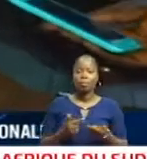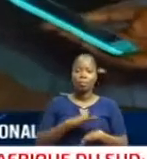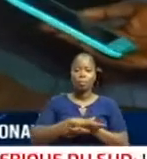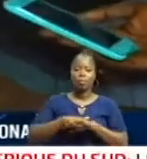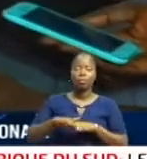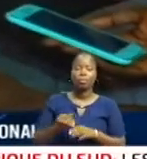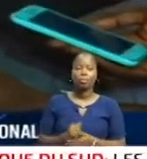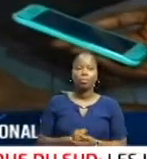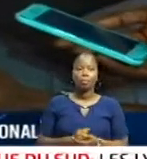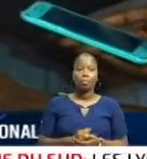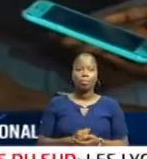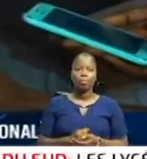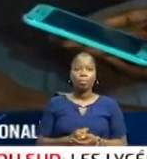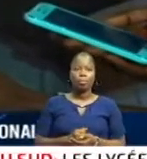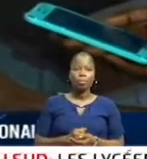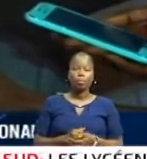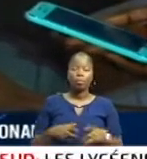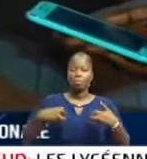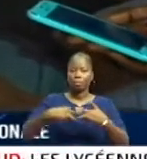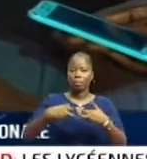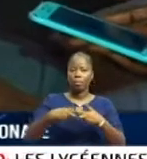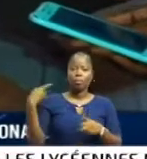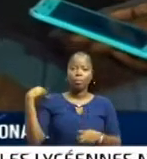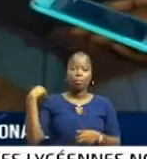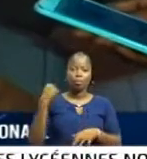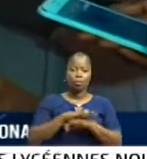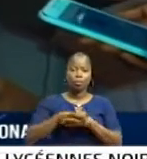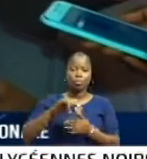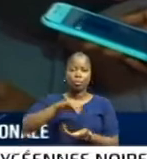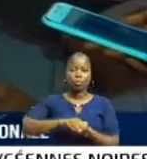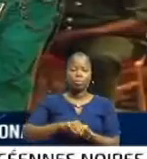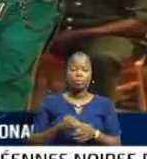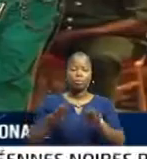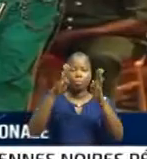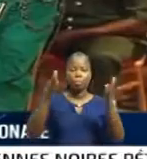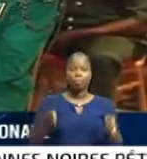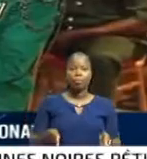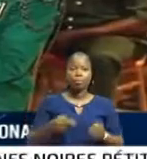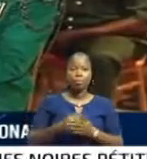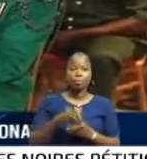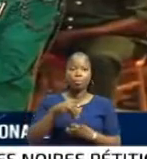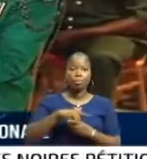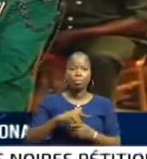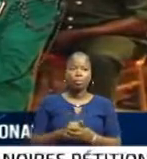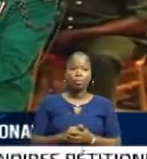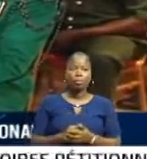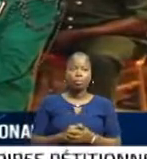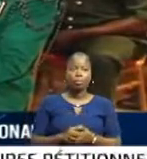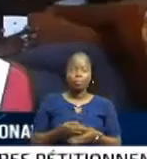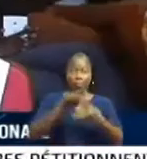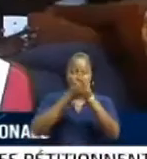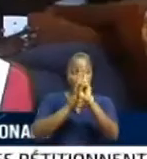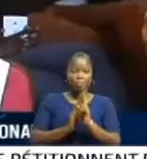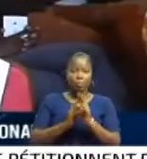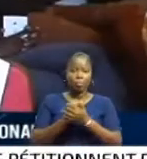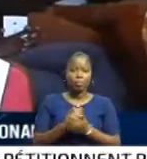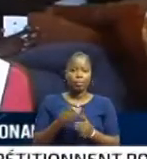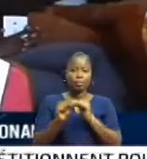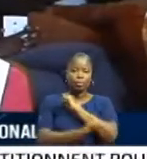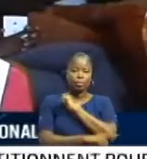les jours ouvrables et la responsabilité sociétale des entreprises dans la logique de respecter les accords de paris le